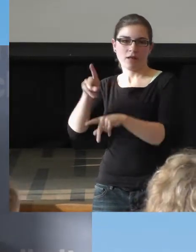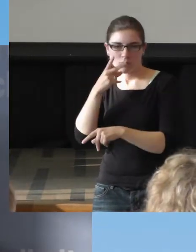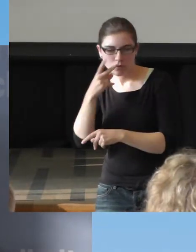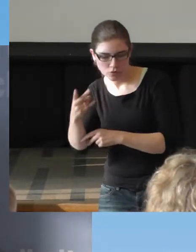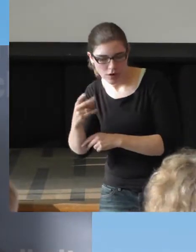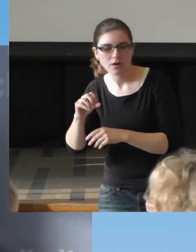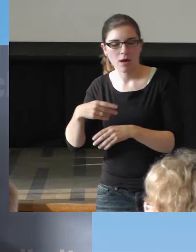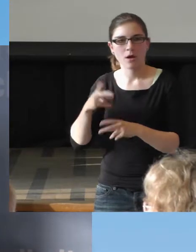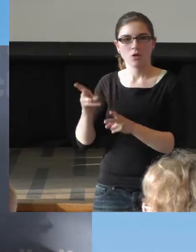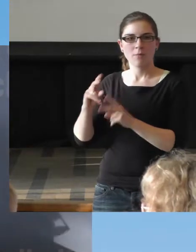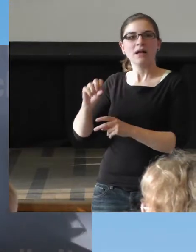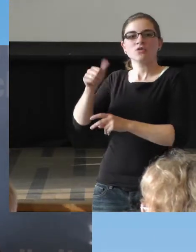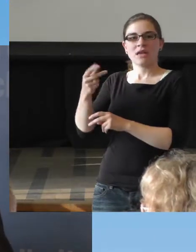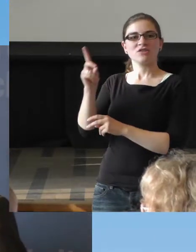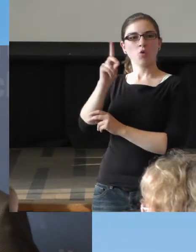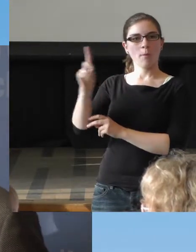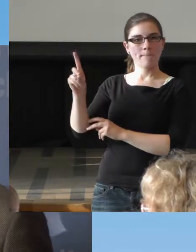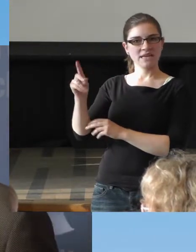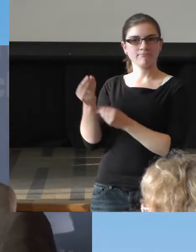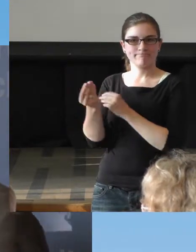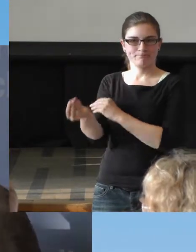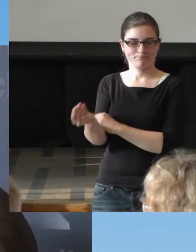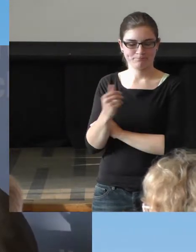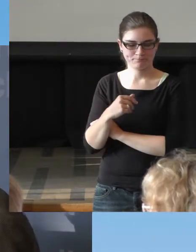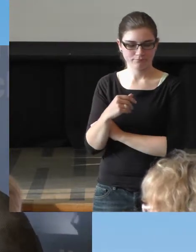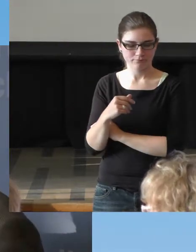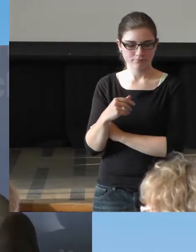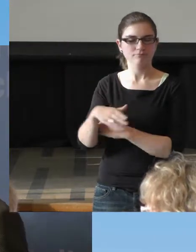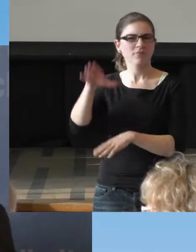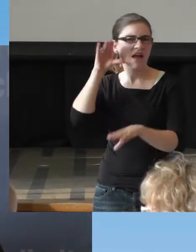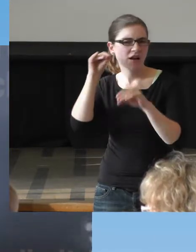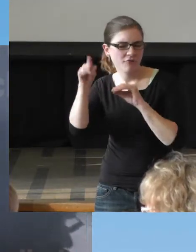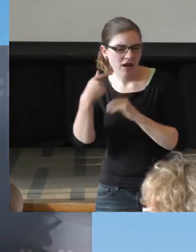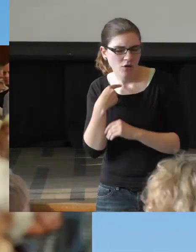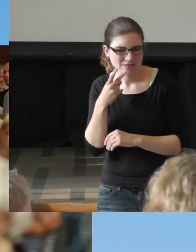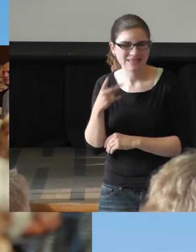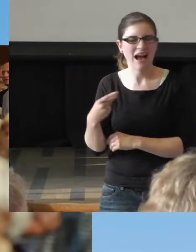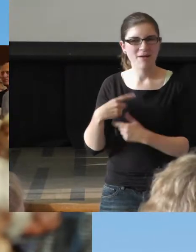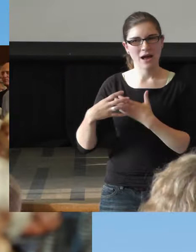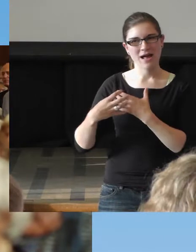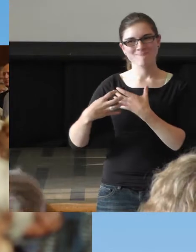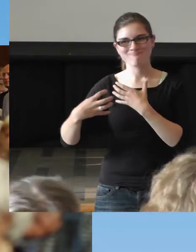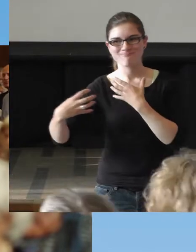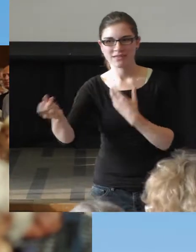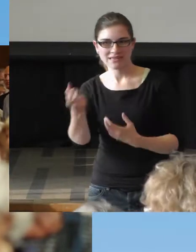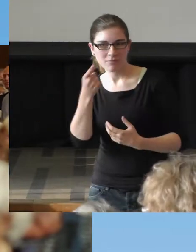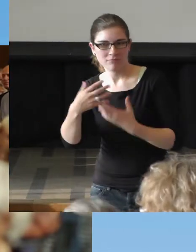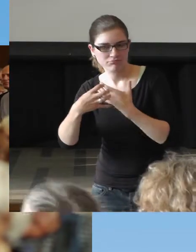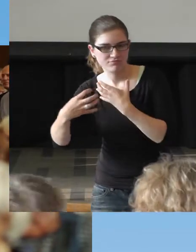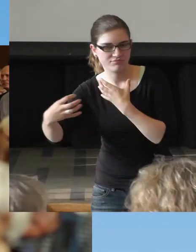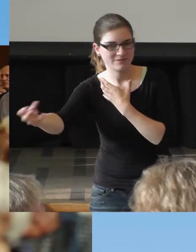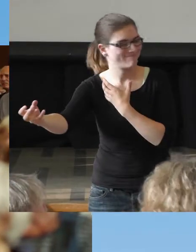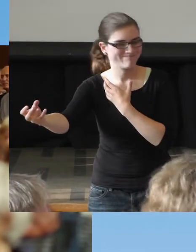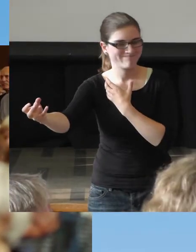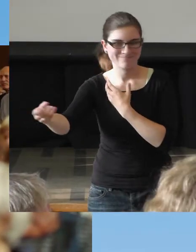erste Substanz drin. Die Erfahrung zeigt allerdings, dass Patienten langfristig damit Probleme haben, sodass man dann die